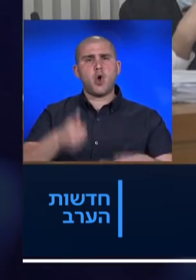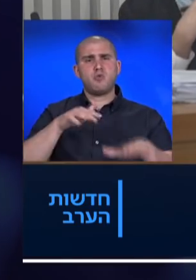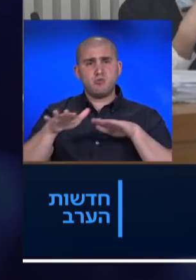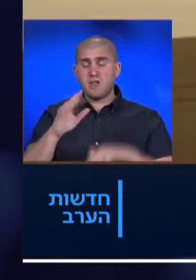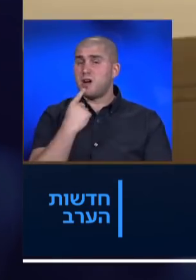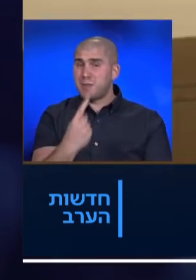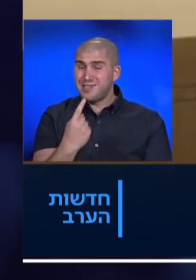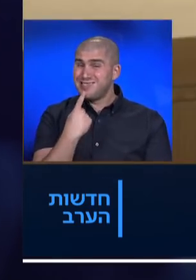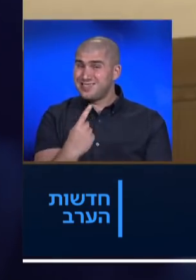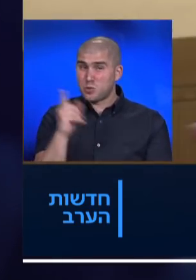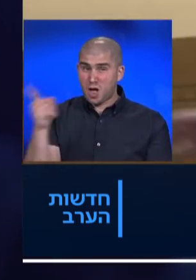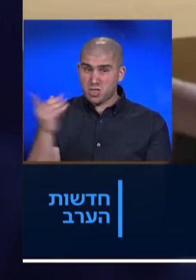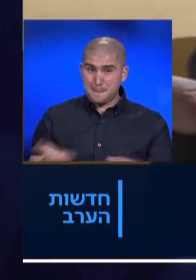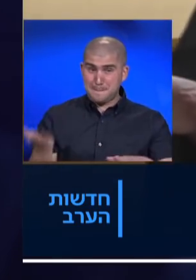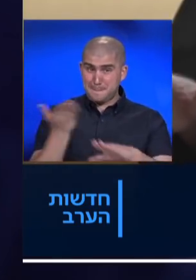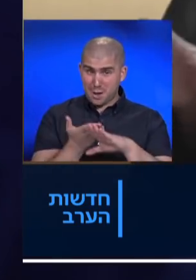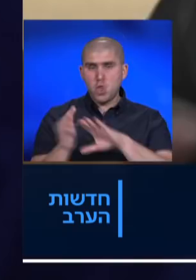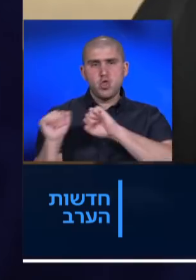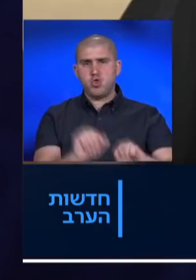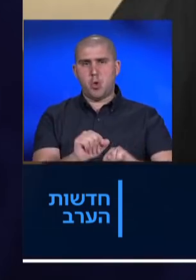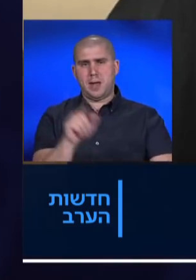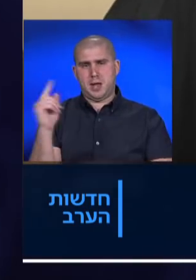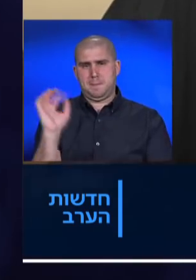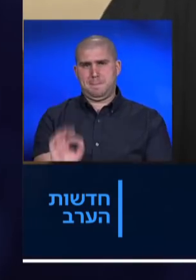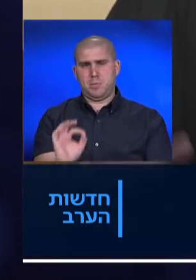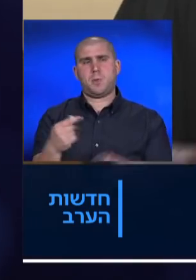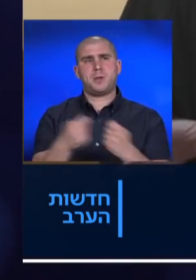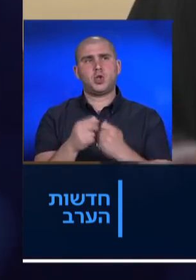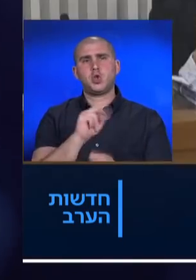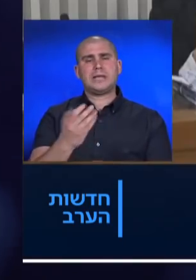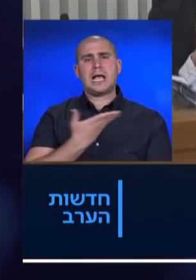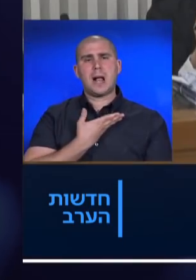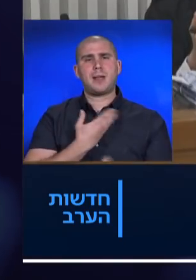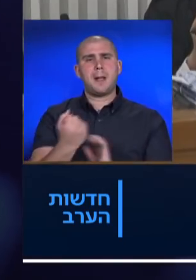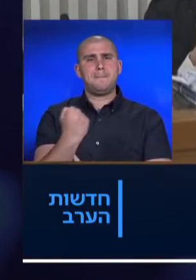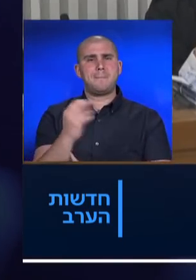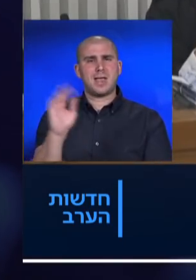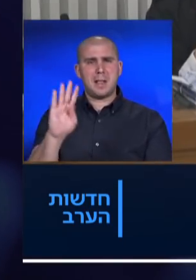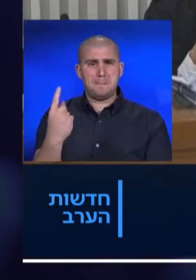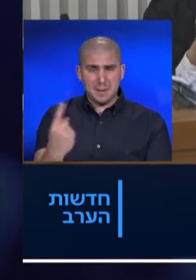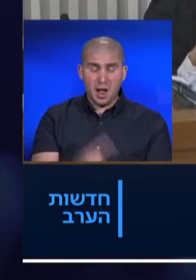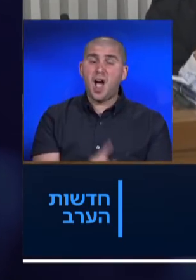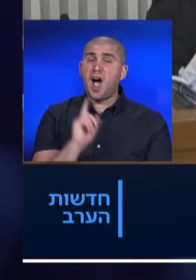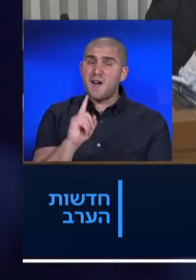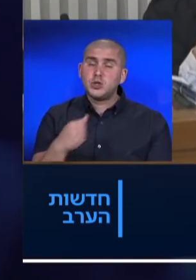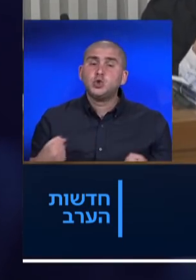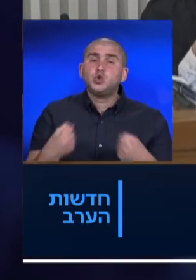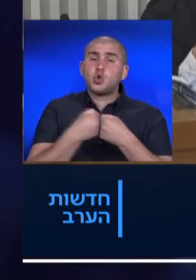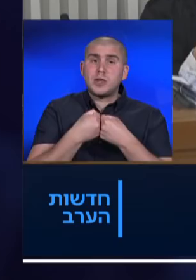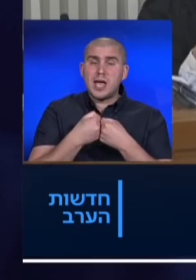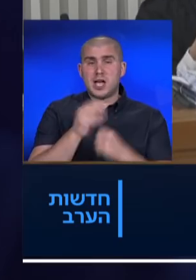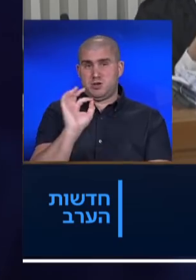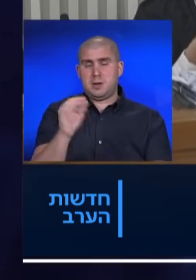שאתה מעלה תומך במה שאתה אומר לעניין קבלת המנדט על ידי נתניהו, אבל סותר את הטיעון שלכם לגבי